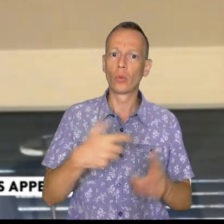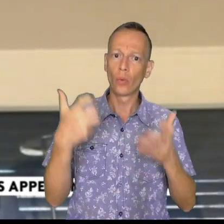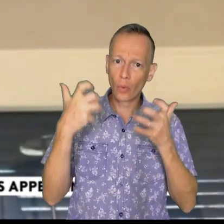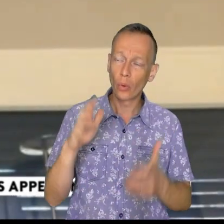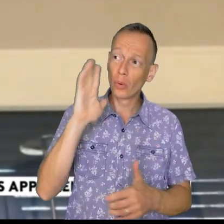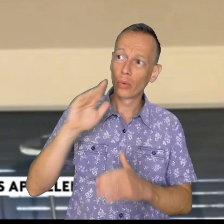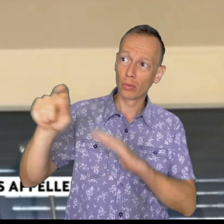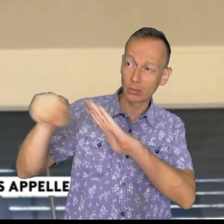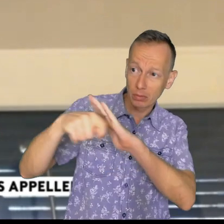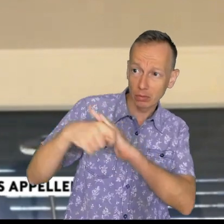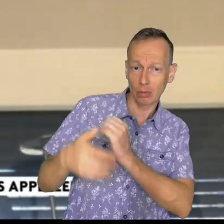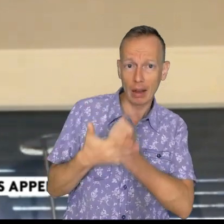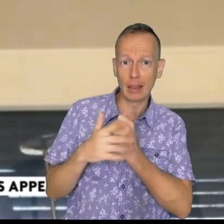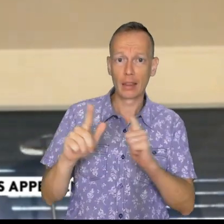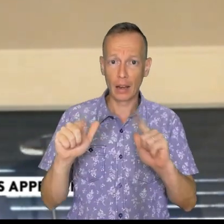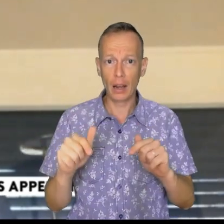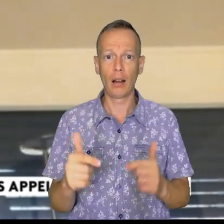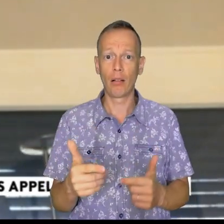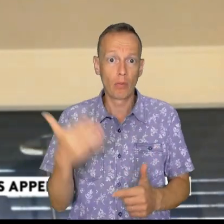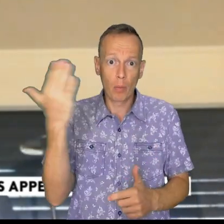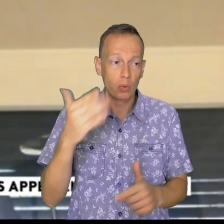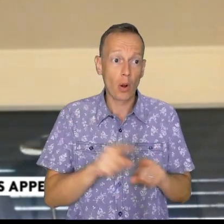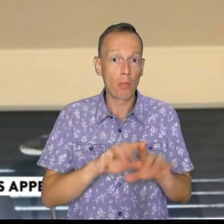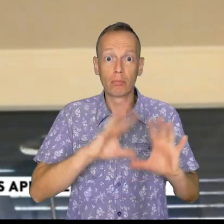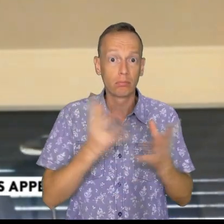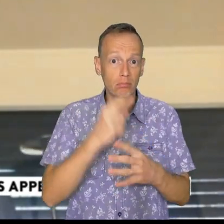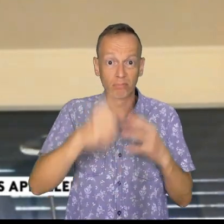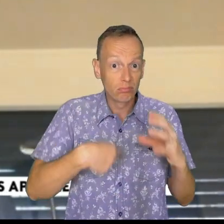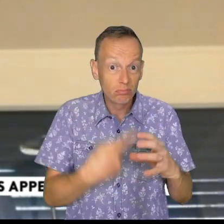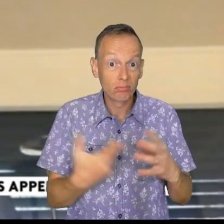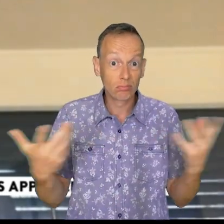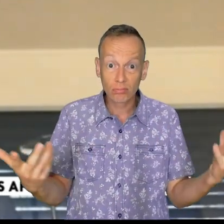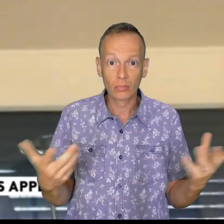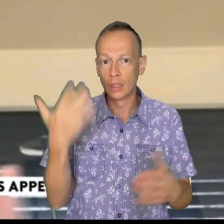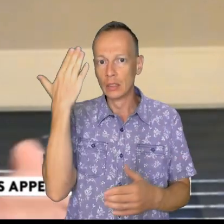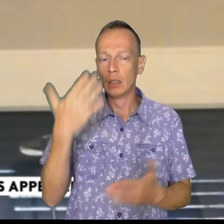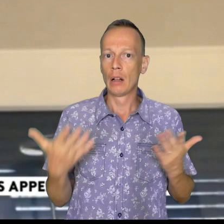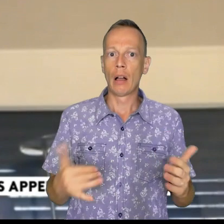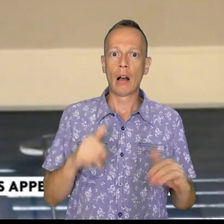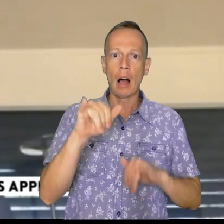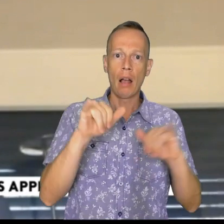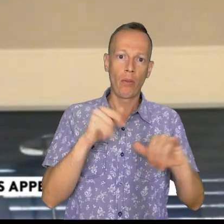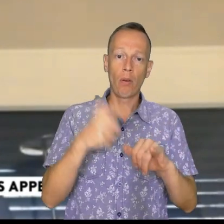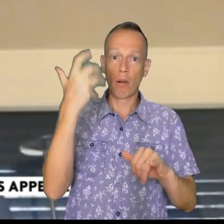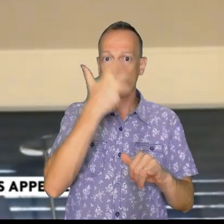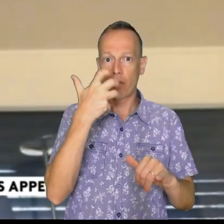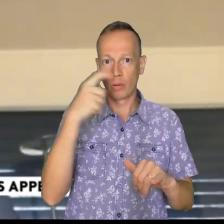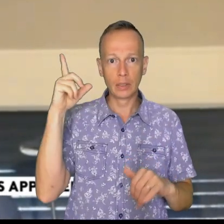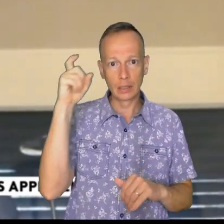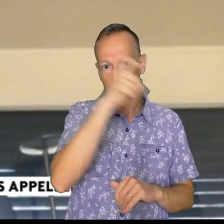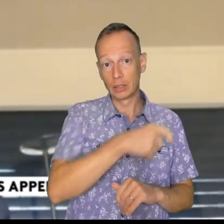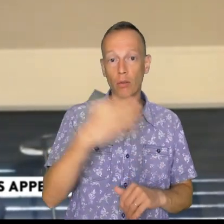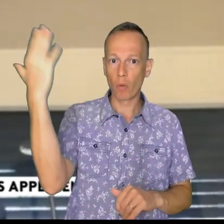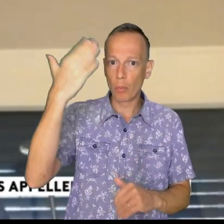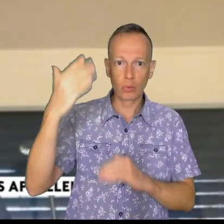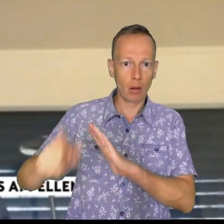réclame partout dans le monde, c'est-à-dire un soutien public dans un secteur qui est tellement sinistré qu'il en a absolument besoin, et sur une